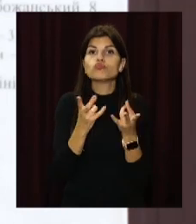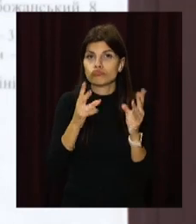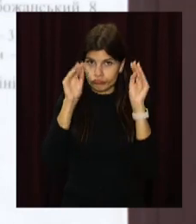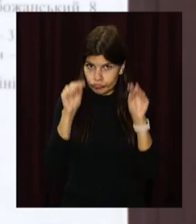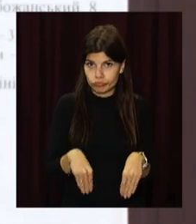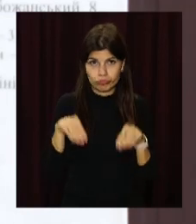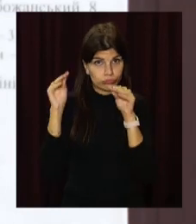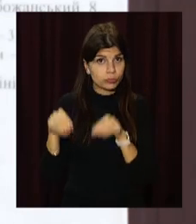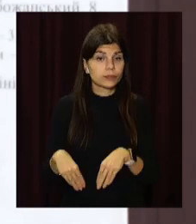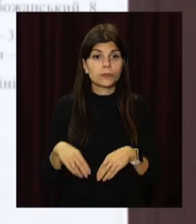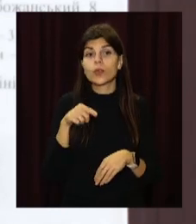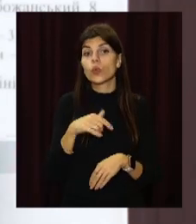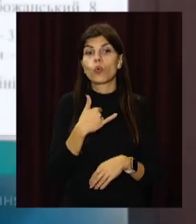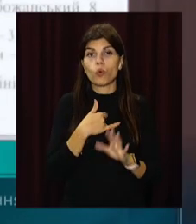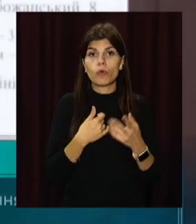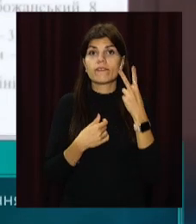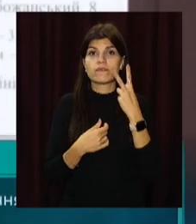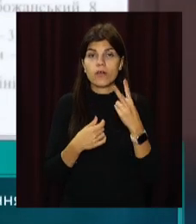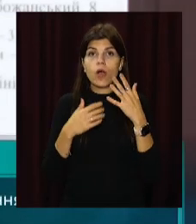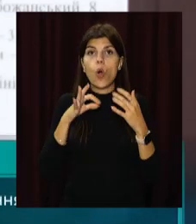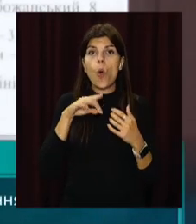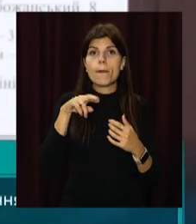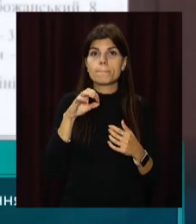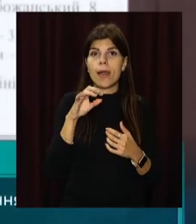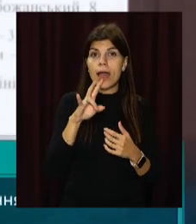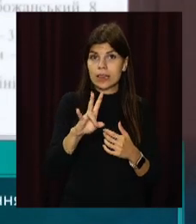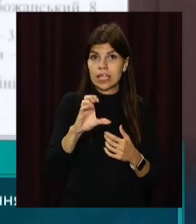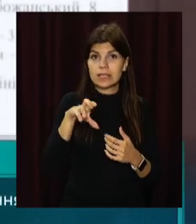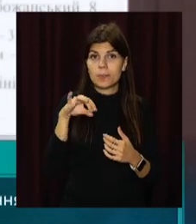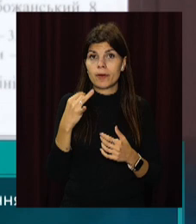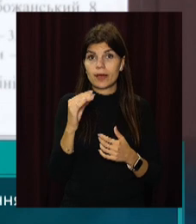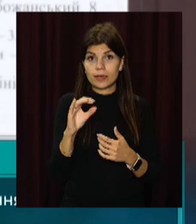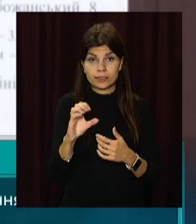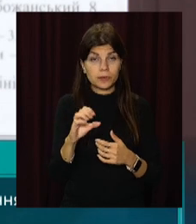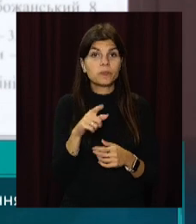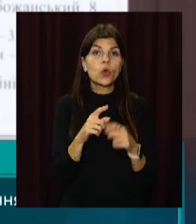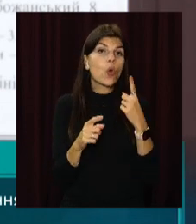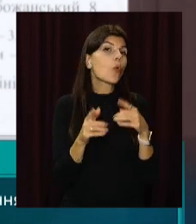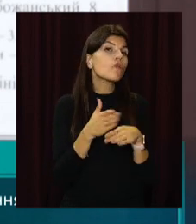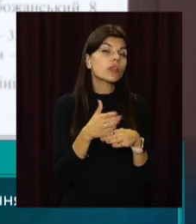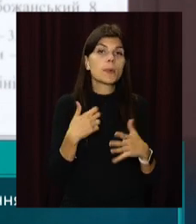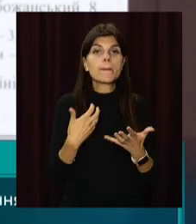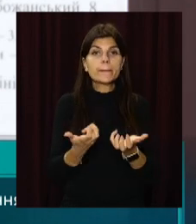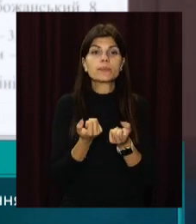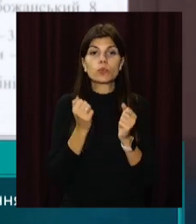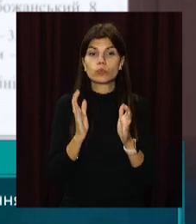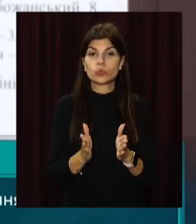Тут у нас буде два великі open space. В одному відділенні ми будемо